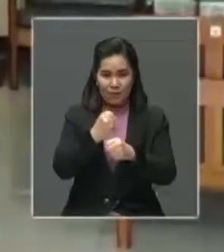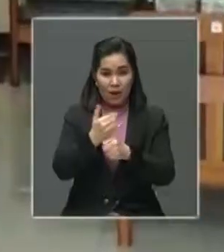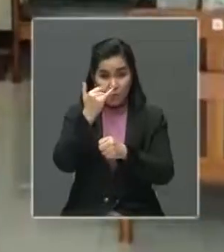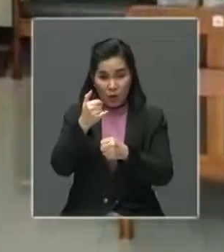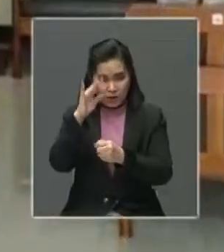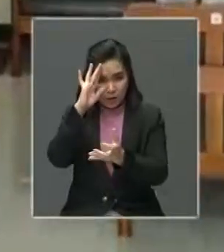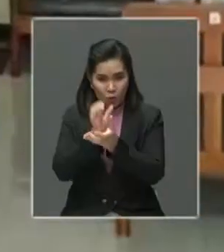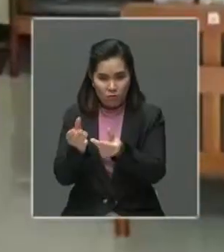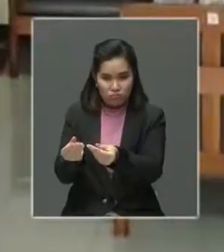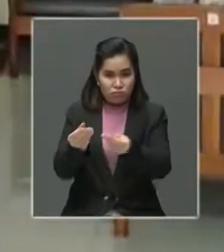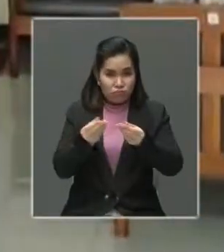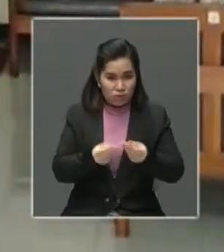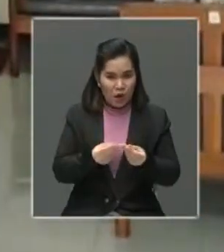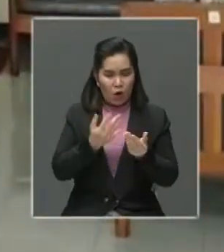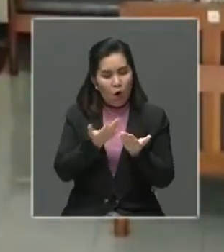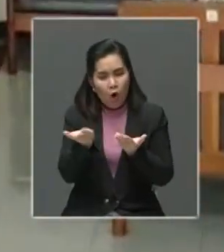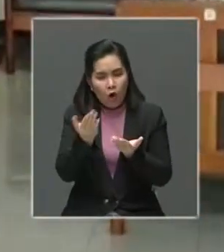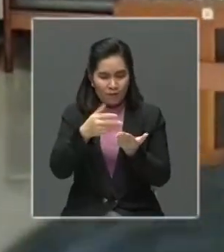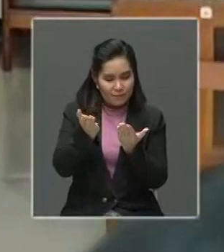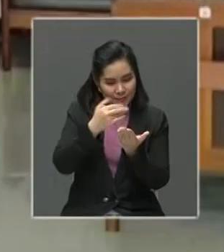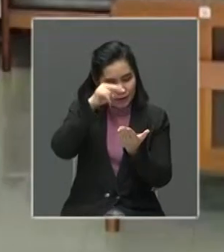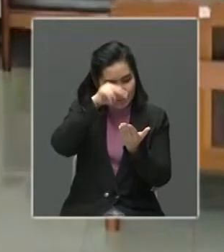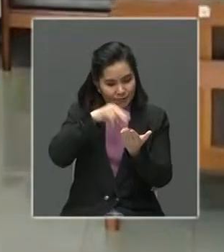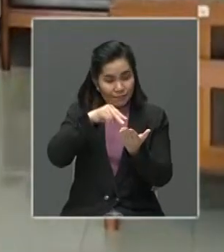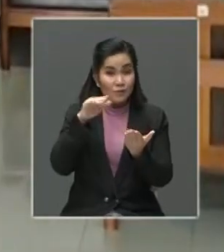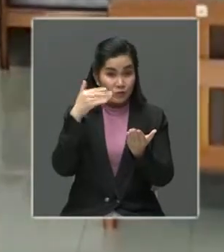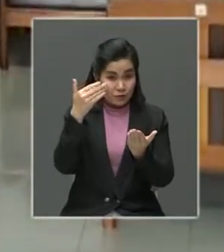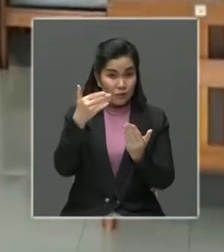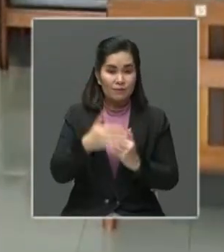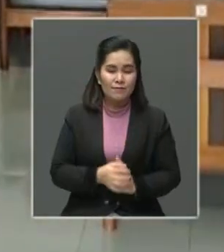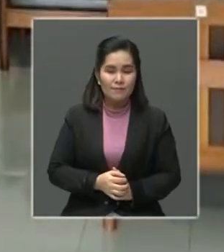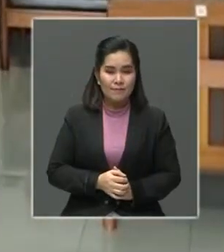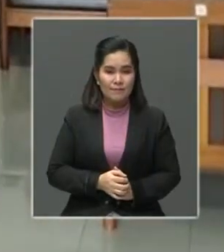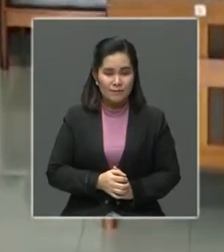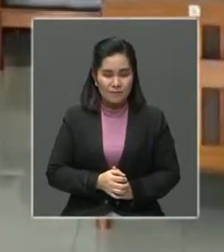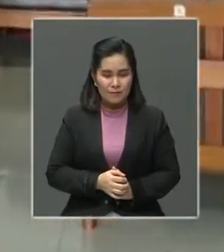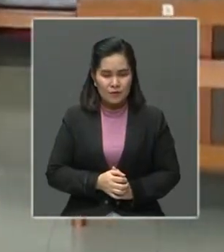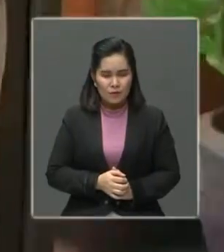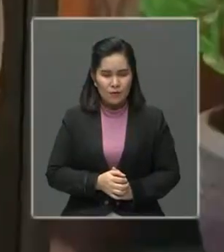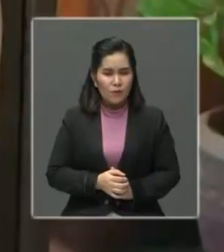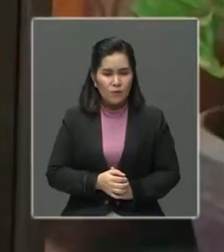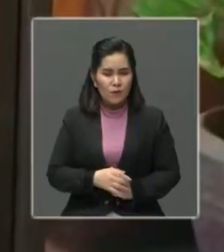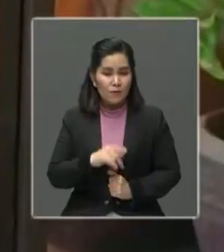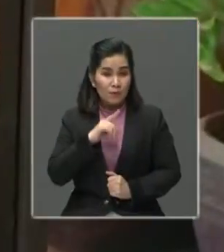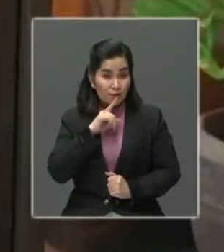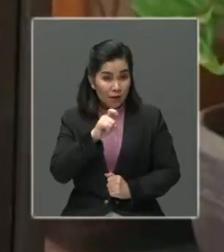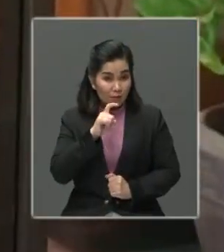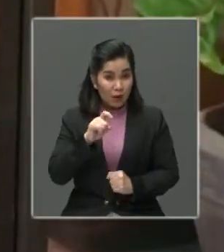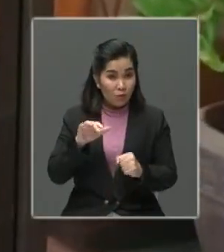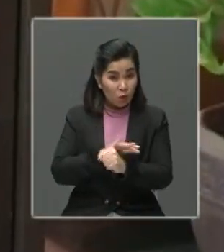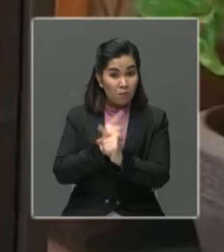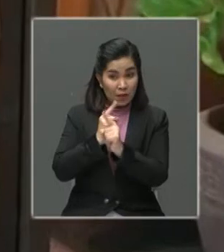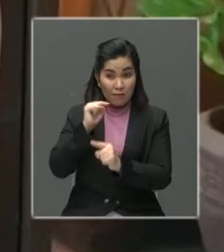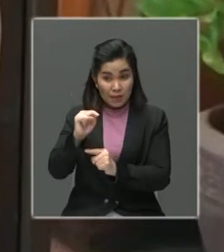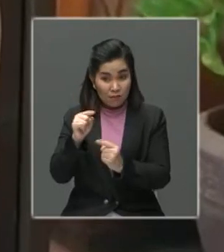จค่ะบอกว่าเดี๋ยวจะขออ่านสำนวนที่พนักงานสอบสวนสน.ทองหล่อส่งมาว่าจะมีการสอบครบถ้วนตามที่สั่